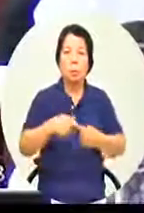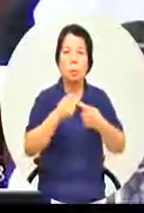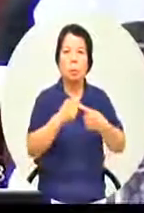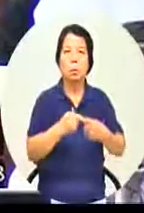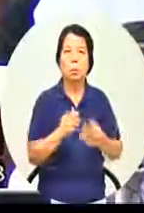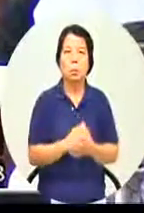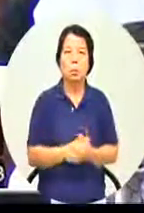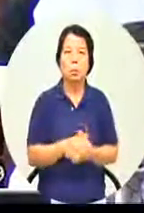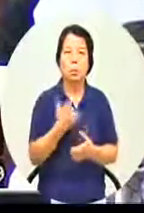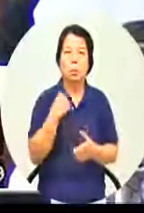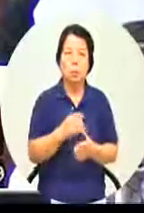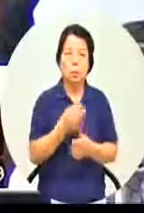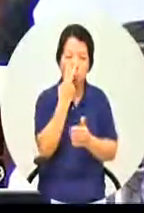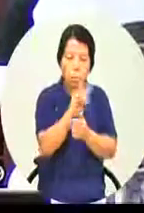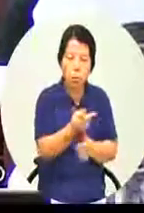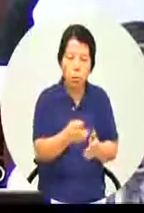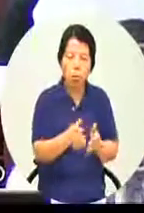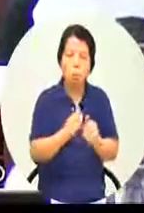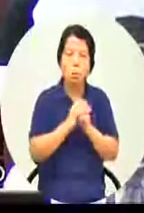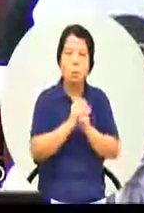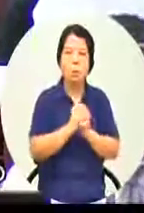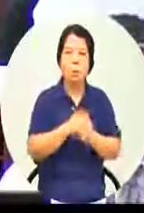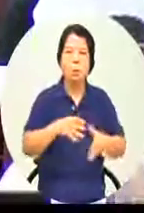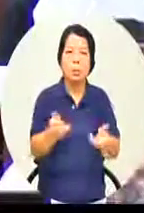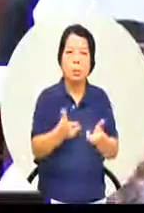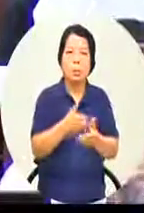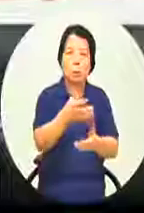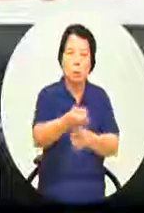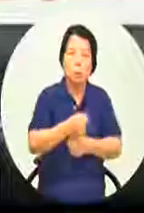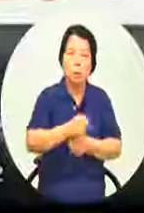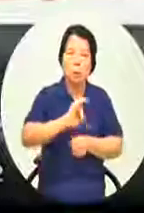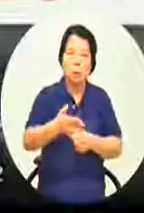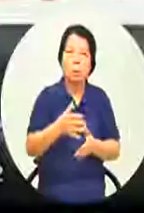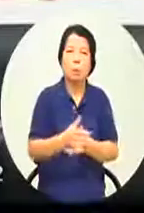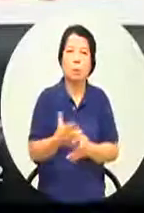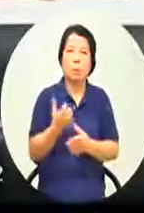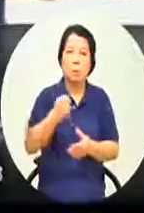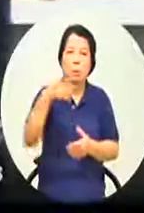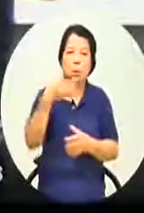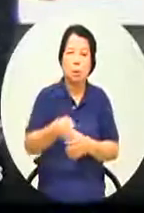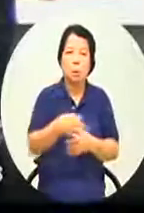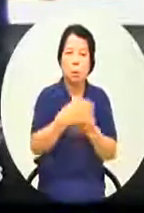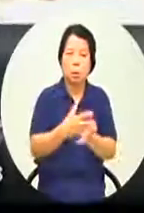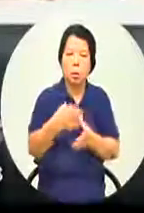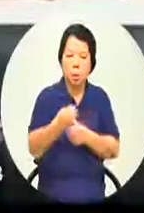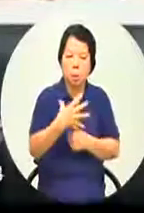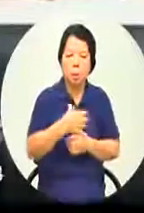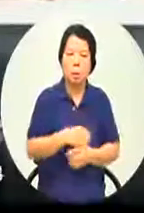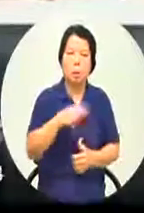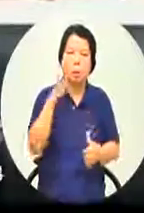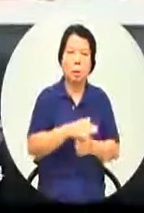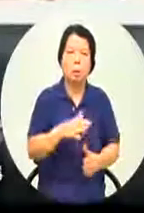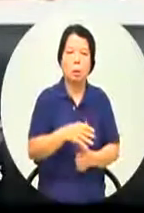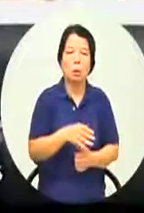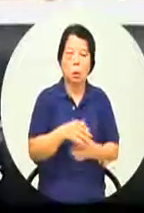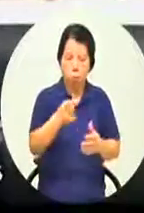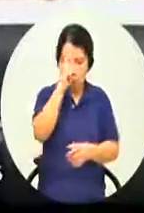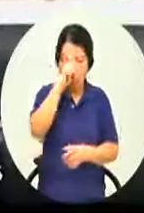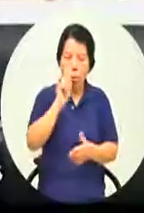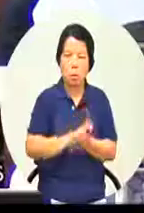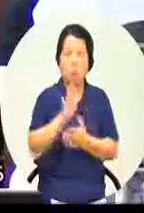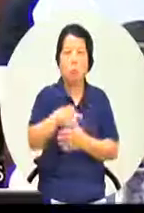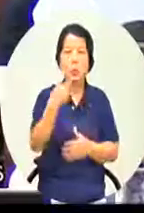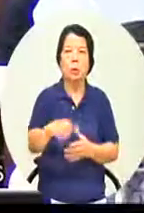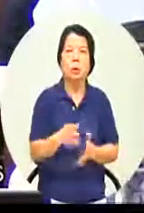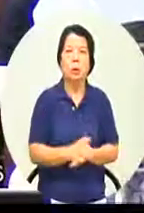我们有在拜访或者开发一些潜在。 重点是说权利金为什么编进来？你已经告诉我们。是流标了。 对，我们希望未来再